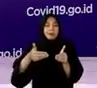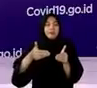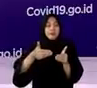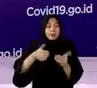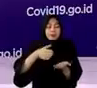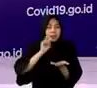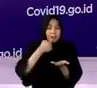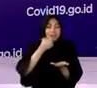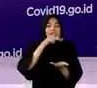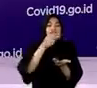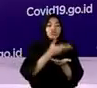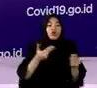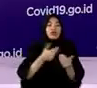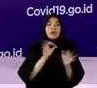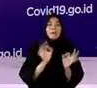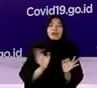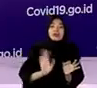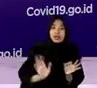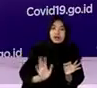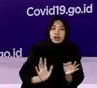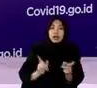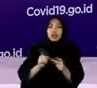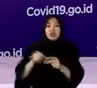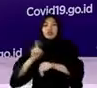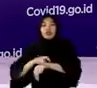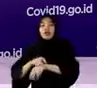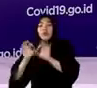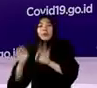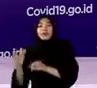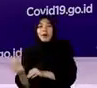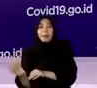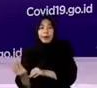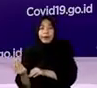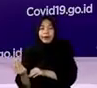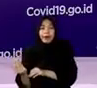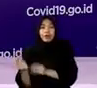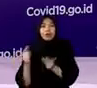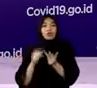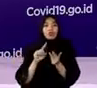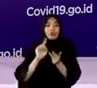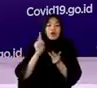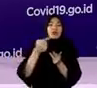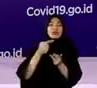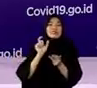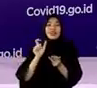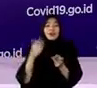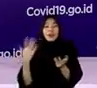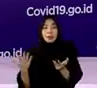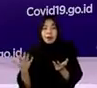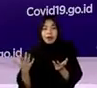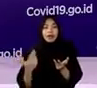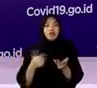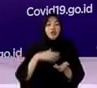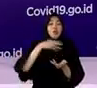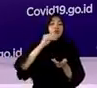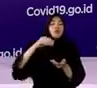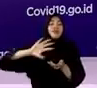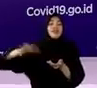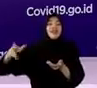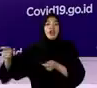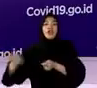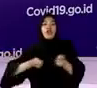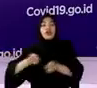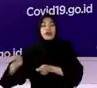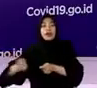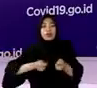waktu yang tepat atau timing, menentukan prioritasnya, melakukan koordinasi pusat dan daerah, tentunya